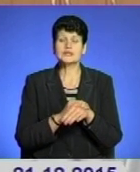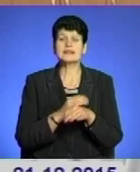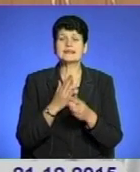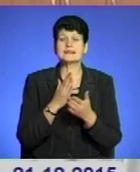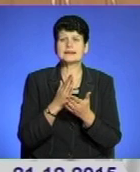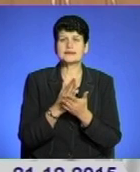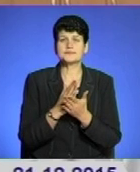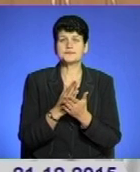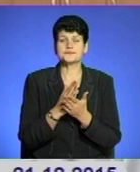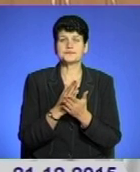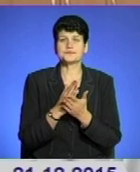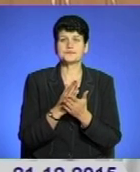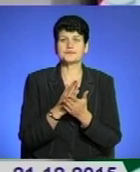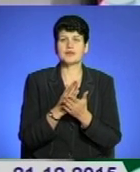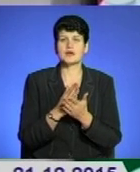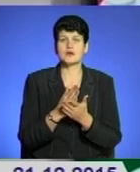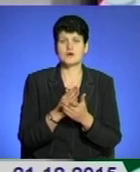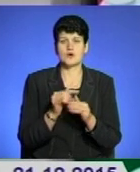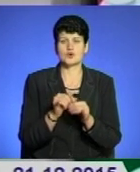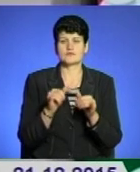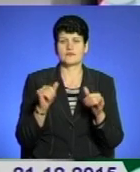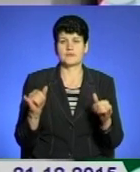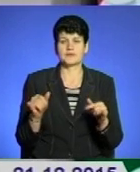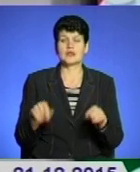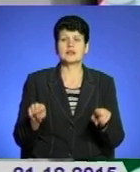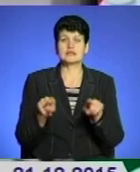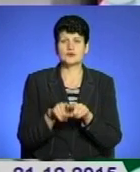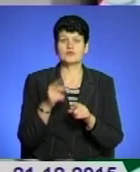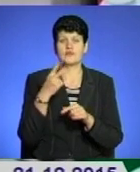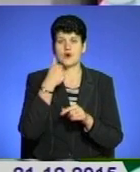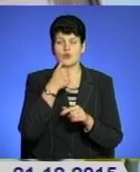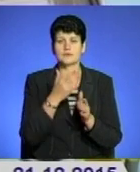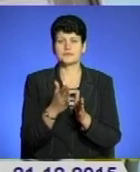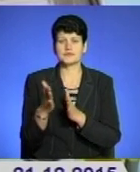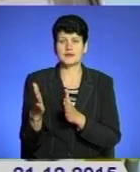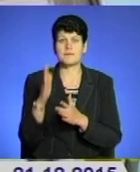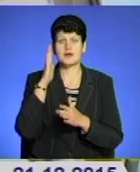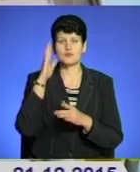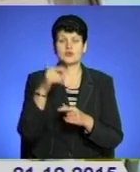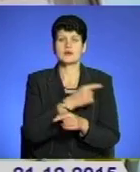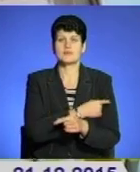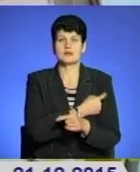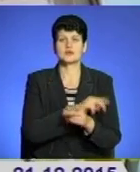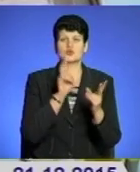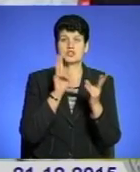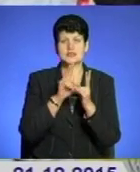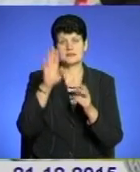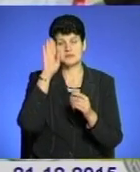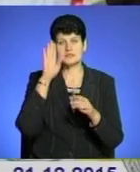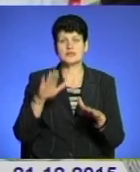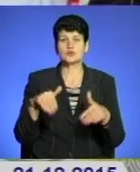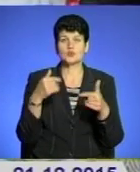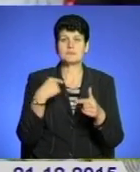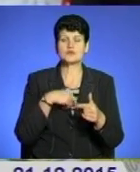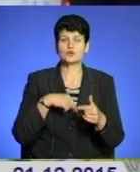ми розвиваємо. Також уже 2 роки поспіль майбутні медики після навчання зустрічаються з бійцями, надають їм